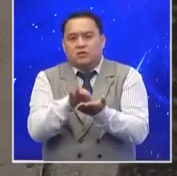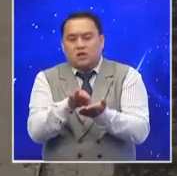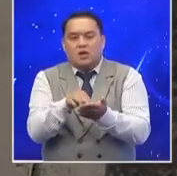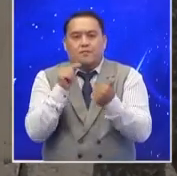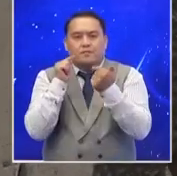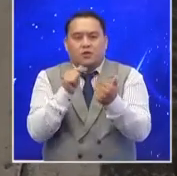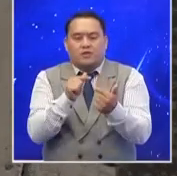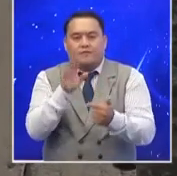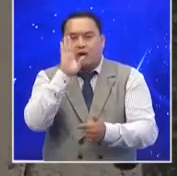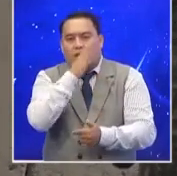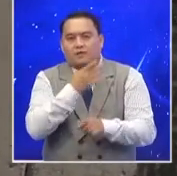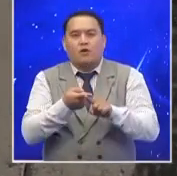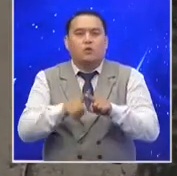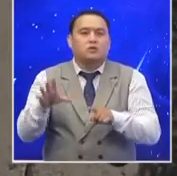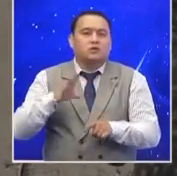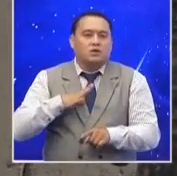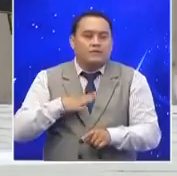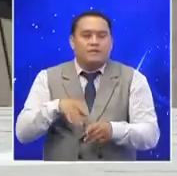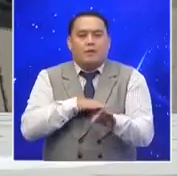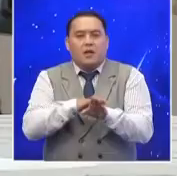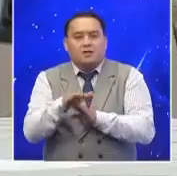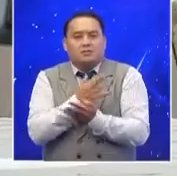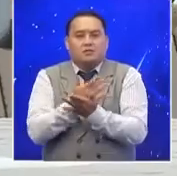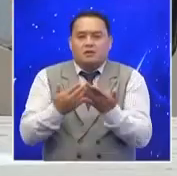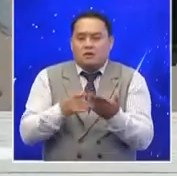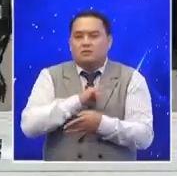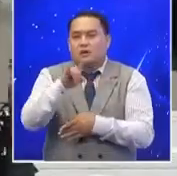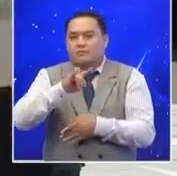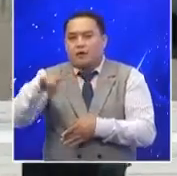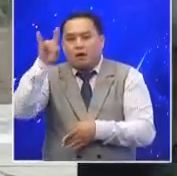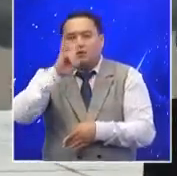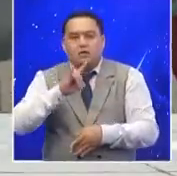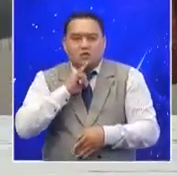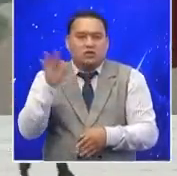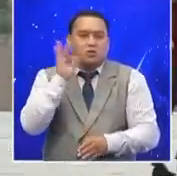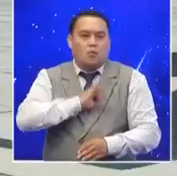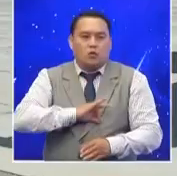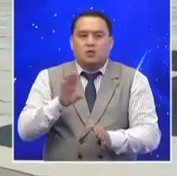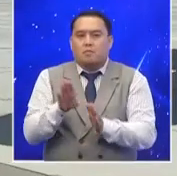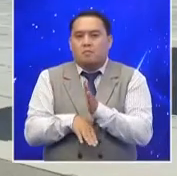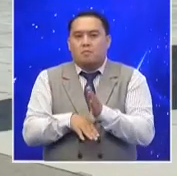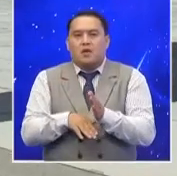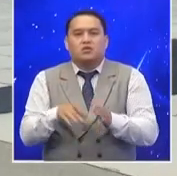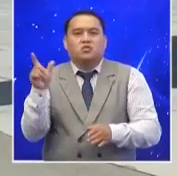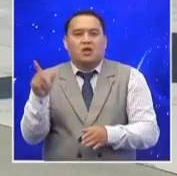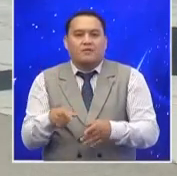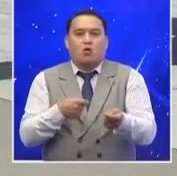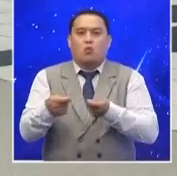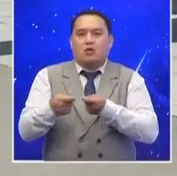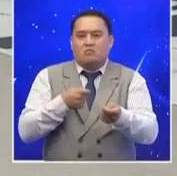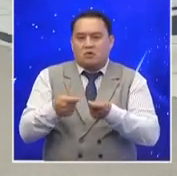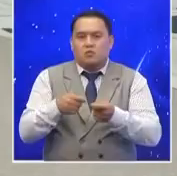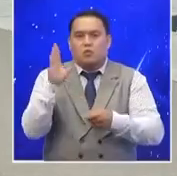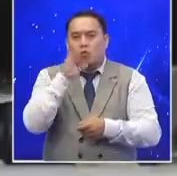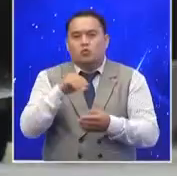потенциального противника. Действия оборонительных сил осуществлялись с нескольких аэродромов Казахстана и использованием беспилотных летательных аппаратов. Всего в